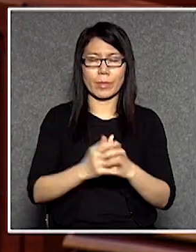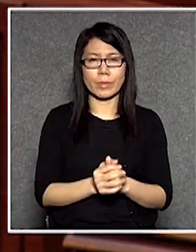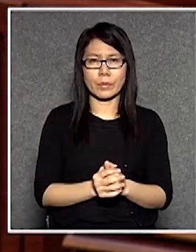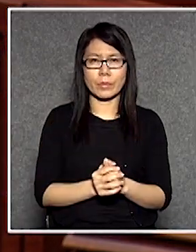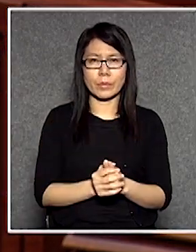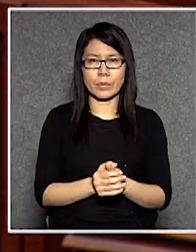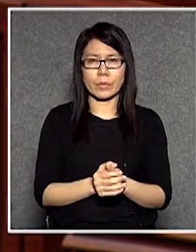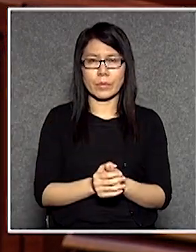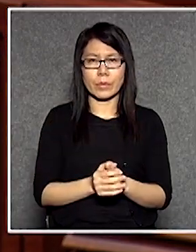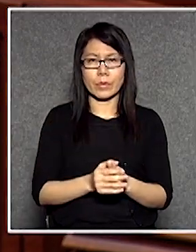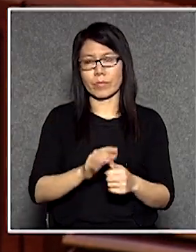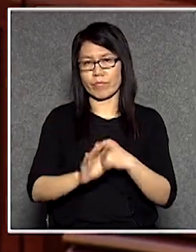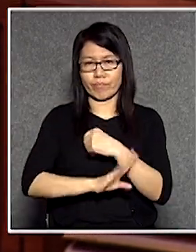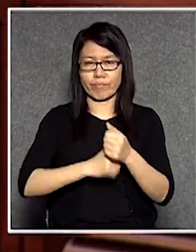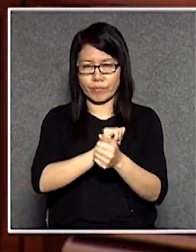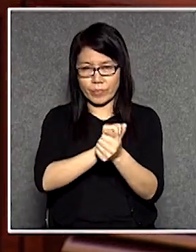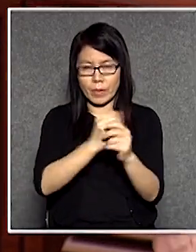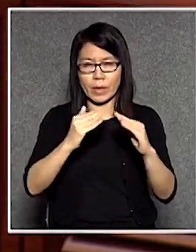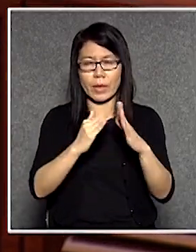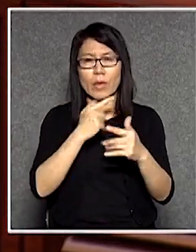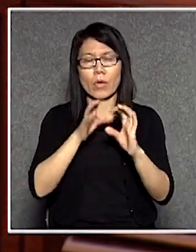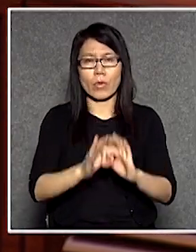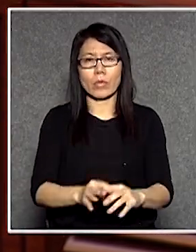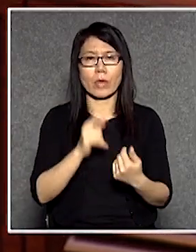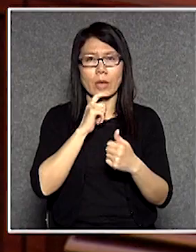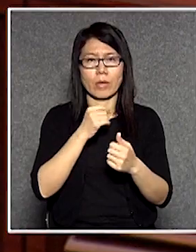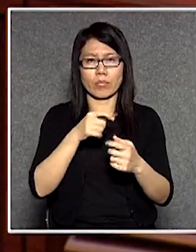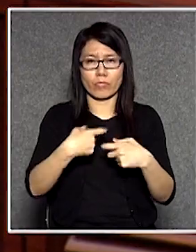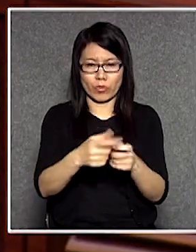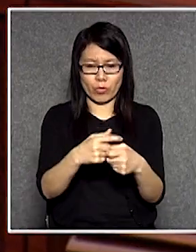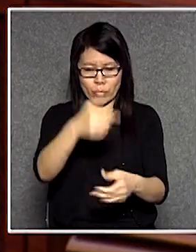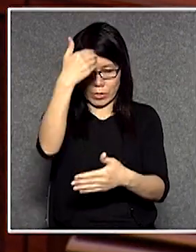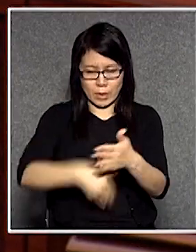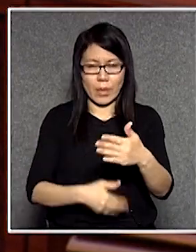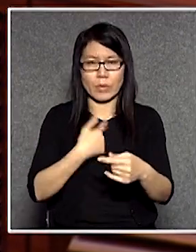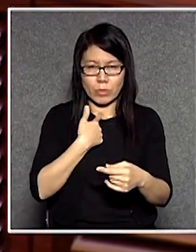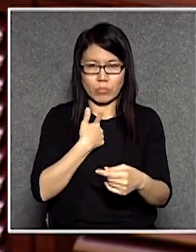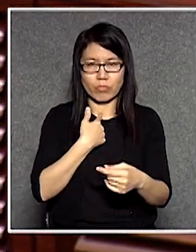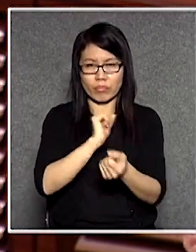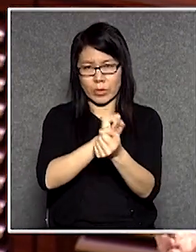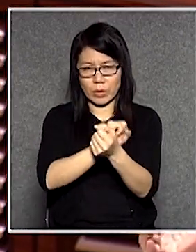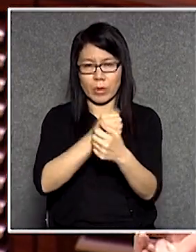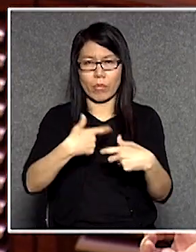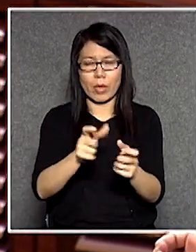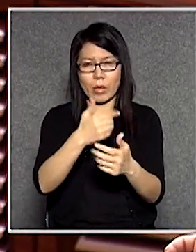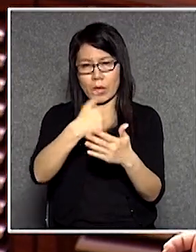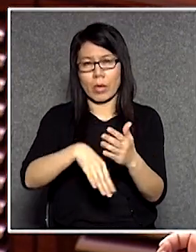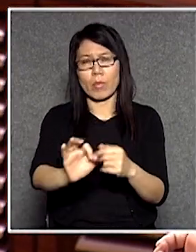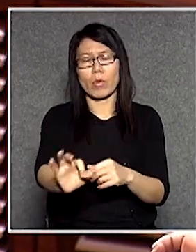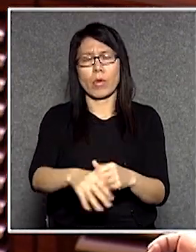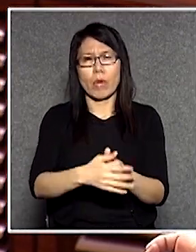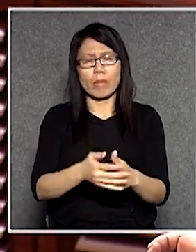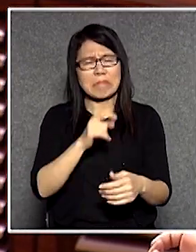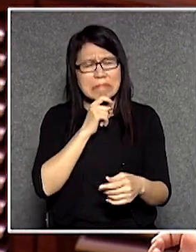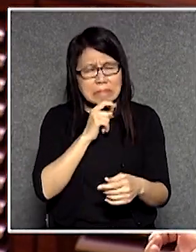懲教署在囚人士的工資全部削減，不出糧給他們，有沒有搞錯